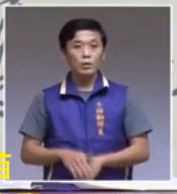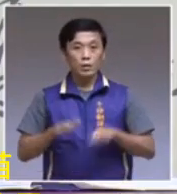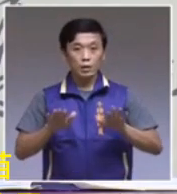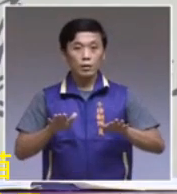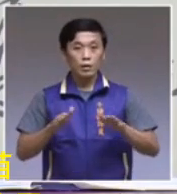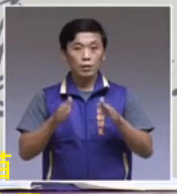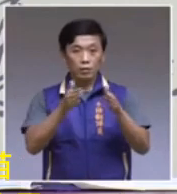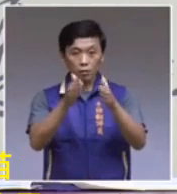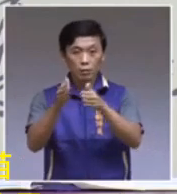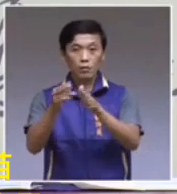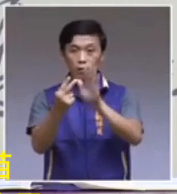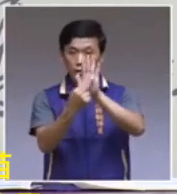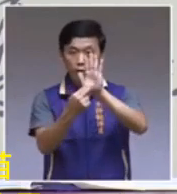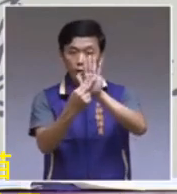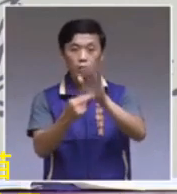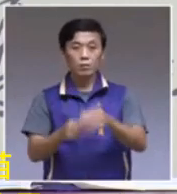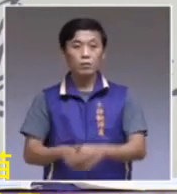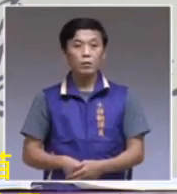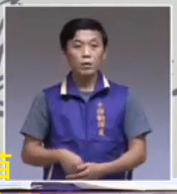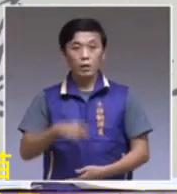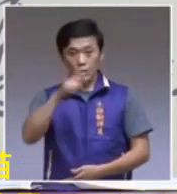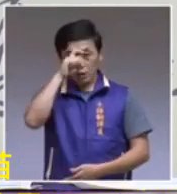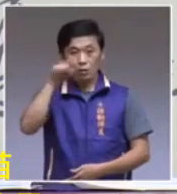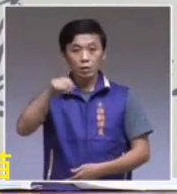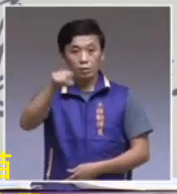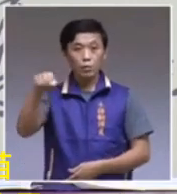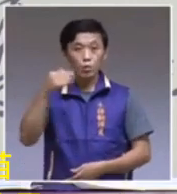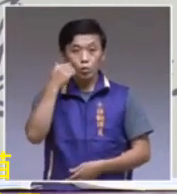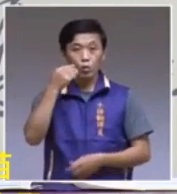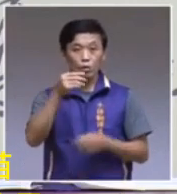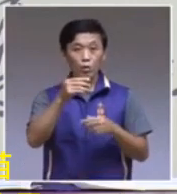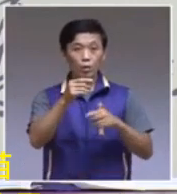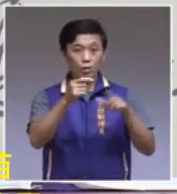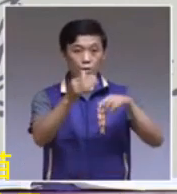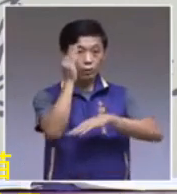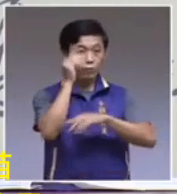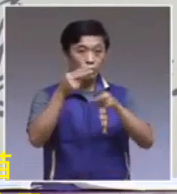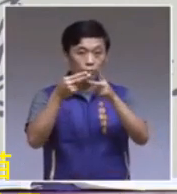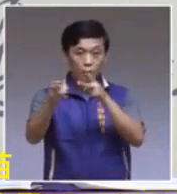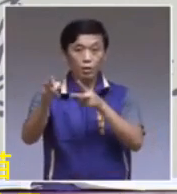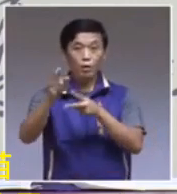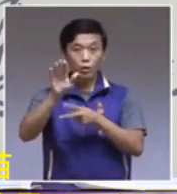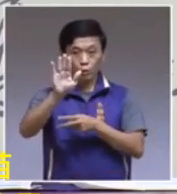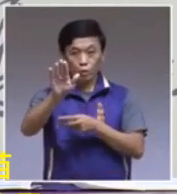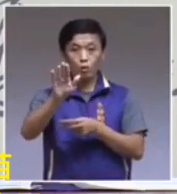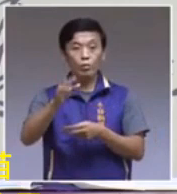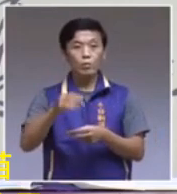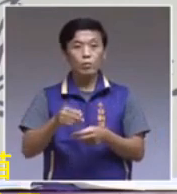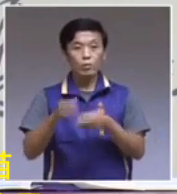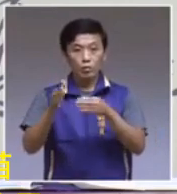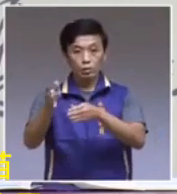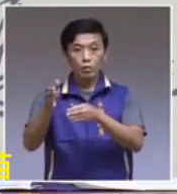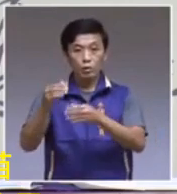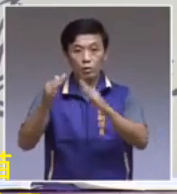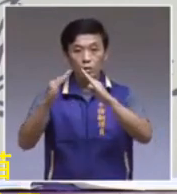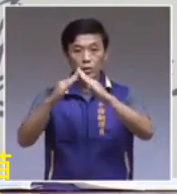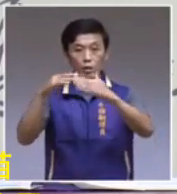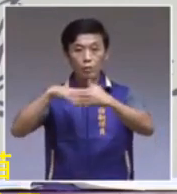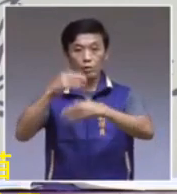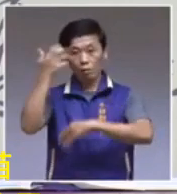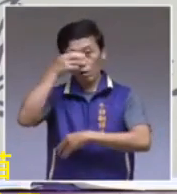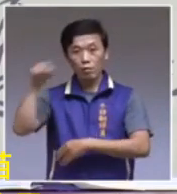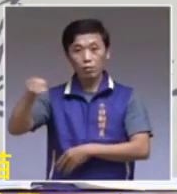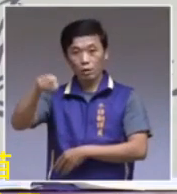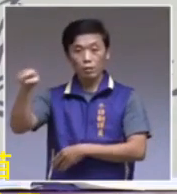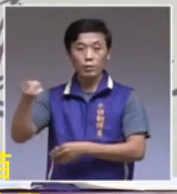个说明。那也要拜托大家，假如你有收到通知书，好、哦，那就赶快把你的长辈，好、哦，一起啊，请他